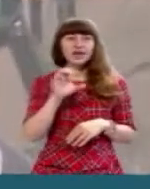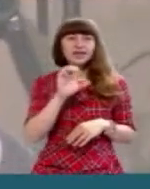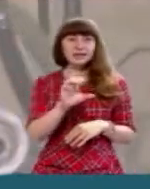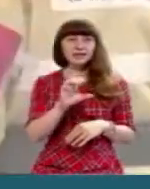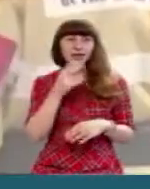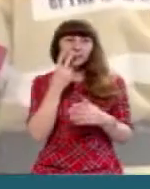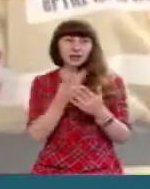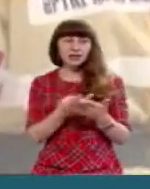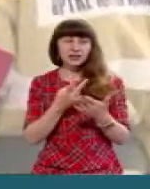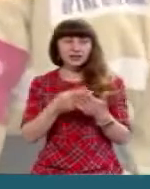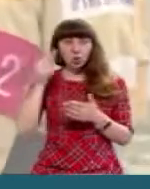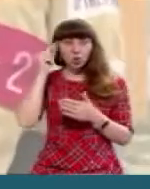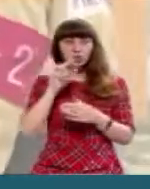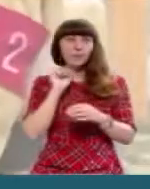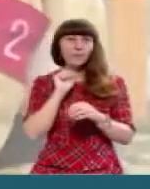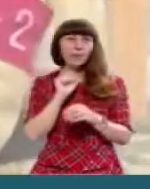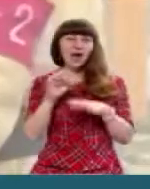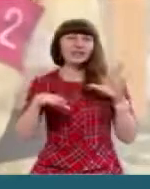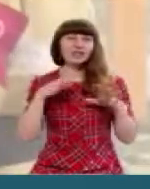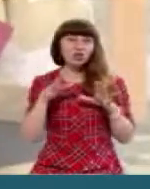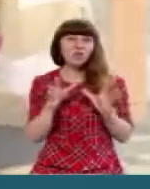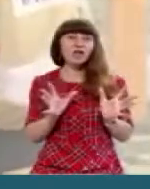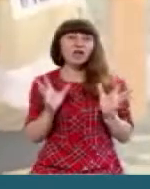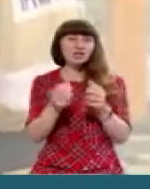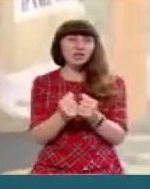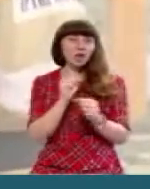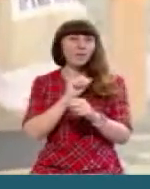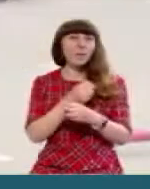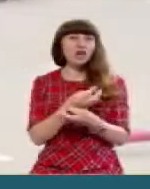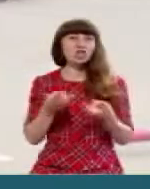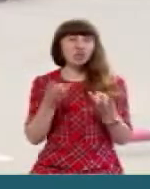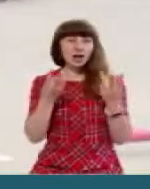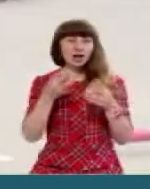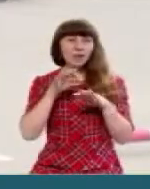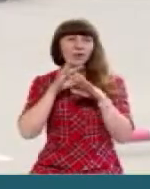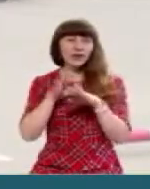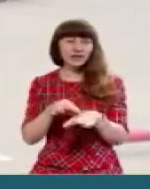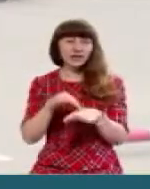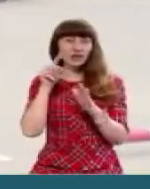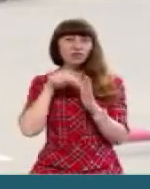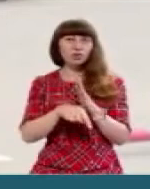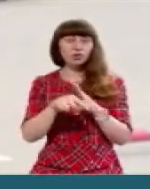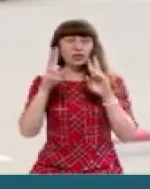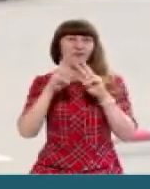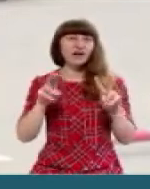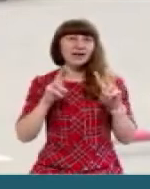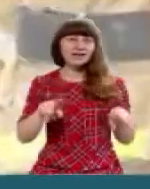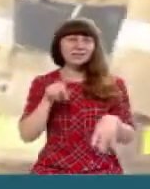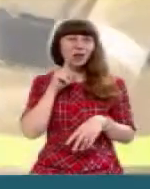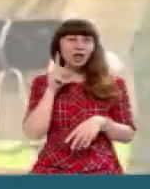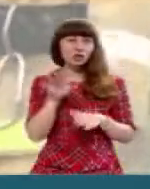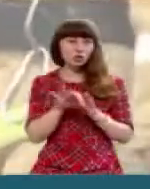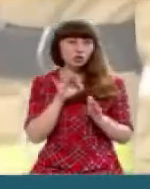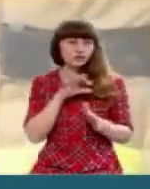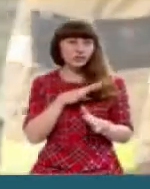на учениях по ликвидации пожара их провели в одном из культурных объектов города дворце молодежи выбор места не случаен говорят